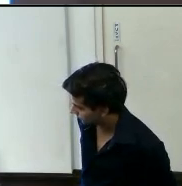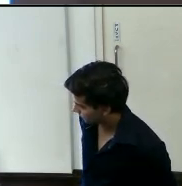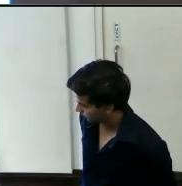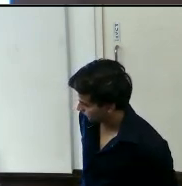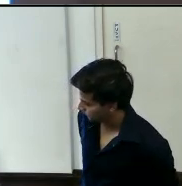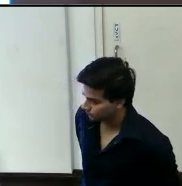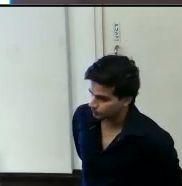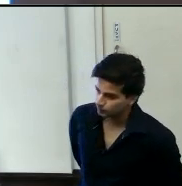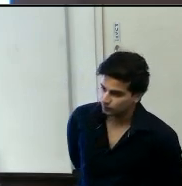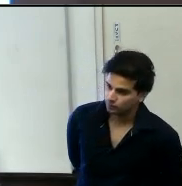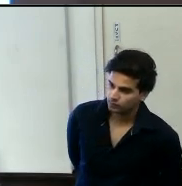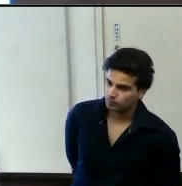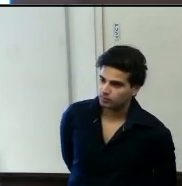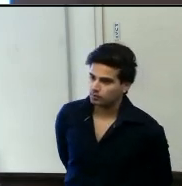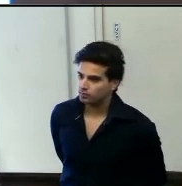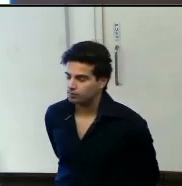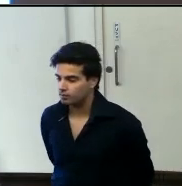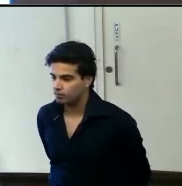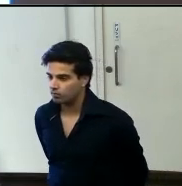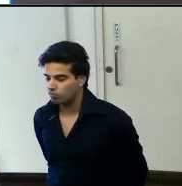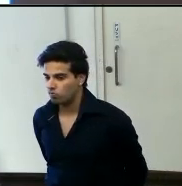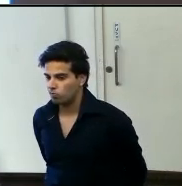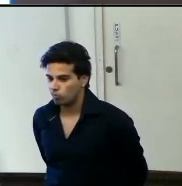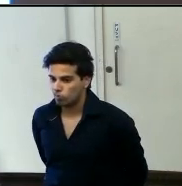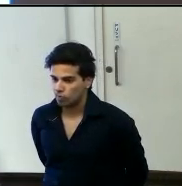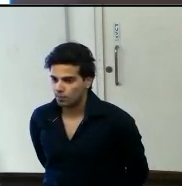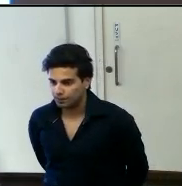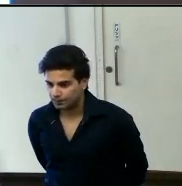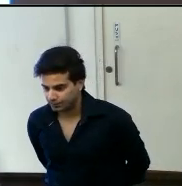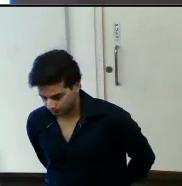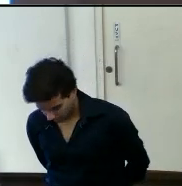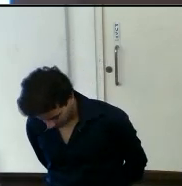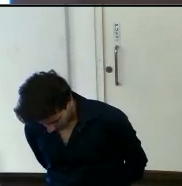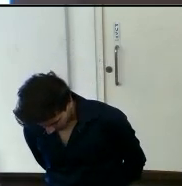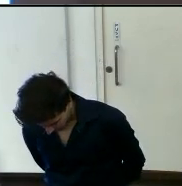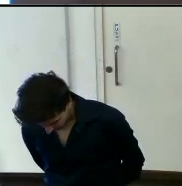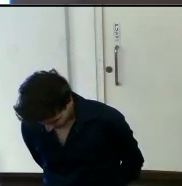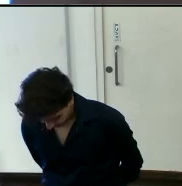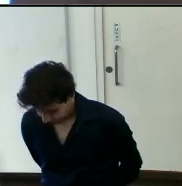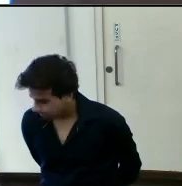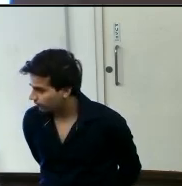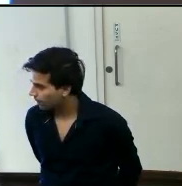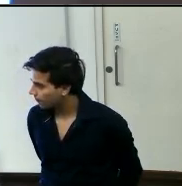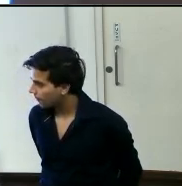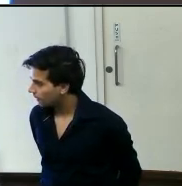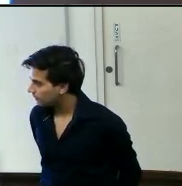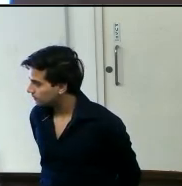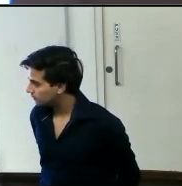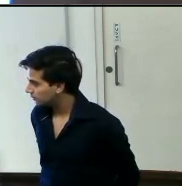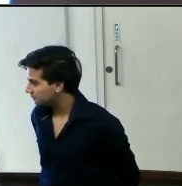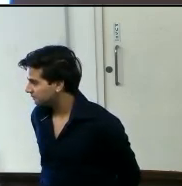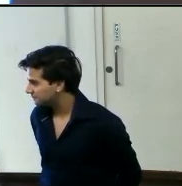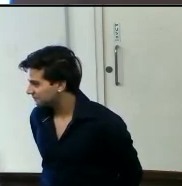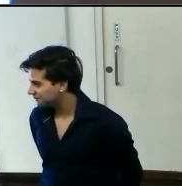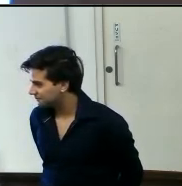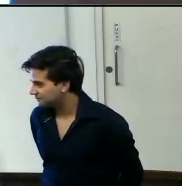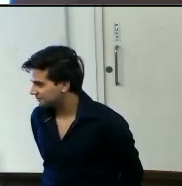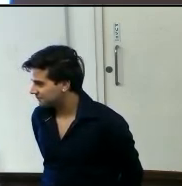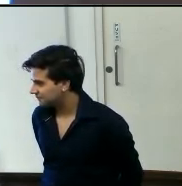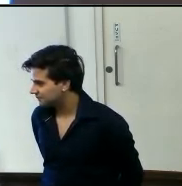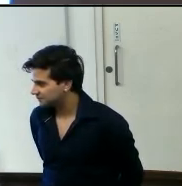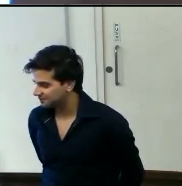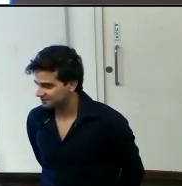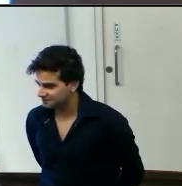ಕಾಗದ ಗೊಜ್ಜು ಥರ ಇದೆ, ಒಣಗಿದ ಮೇಲೆ ಆ ಕಾಗದ ರೂಪಾಂತರ ಆಗುತ್ತೆ. ಆಮೇಲೆ ಅದನ್ನು ಎತ್ಬಿಡ್ತೀನಿ, ಸಂಡಿಗೆ ಥರ ಇರುತ್ತೆ ಆ ಥರ ಎತ್ತೀನಿ. ಸೊ ಆವಾಗ